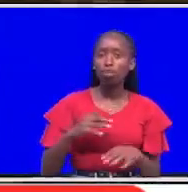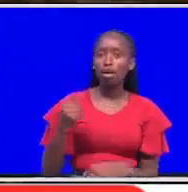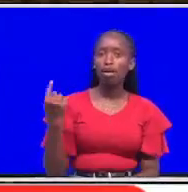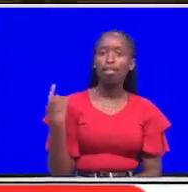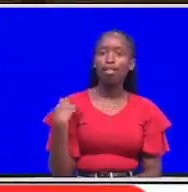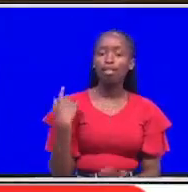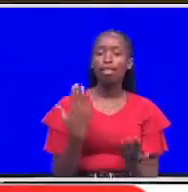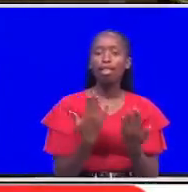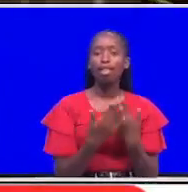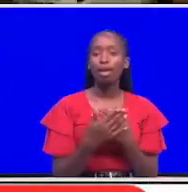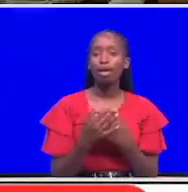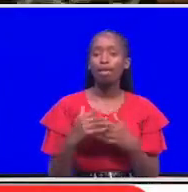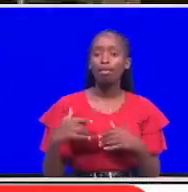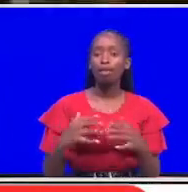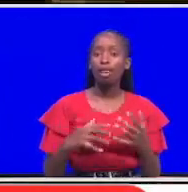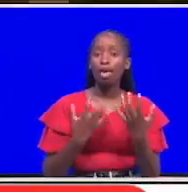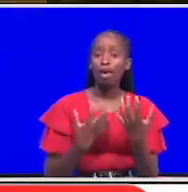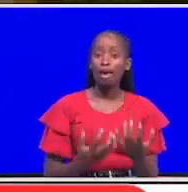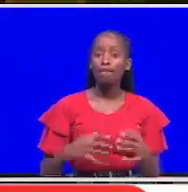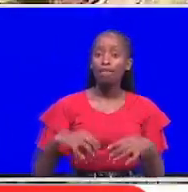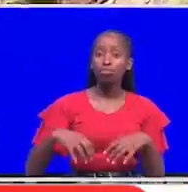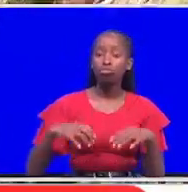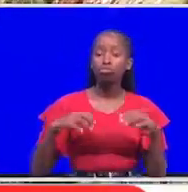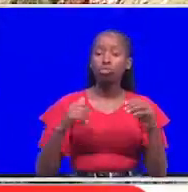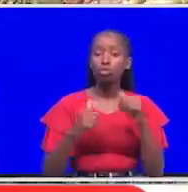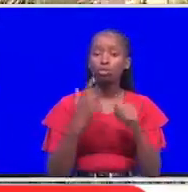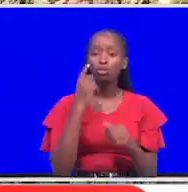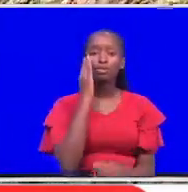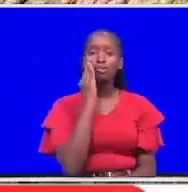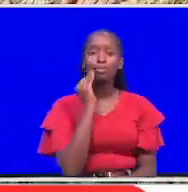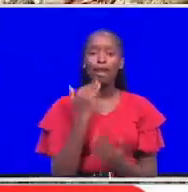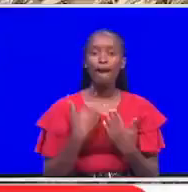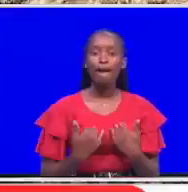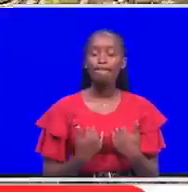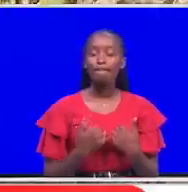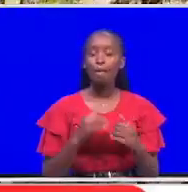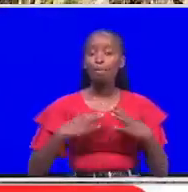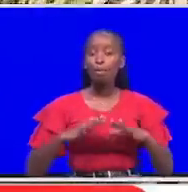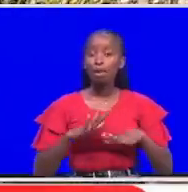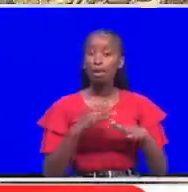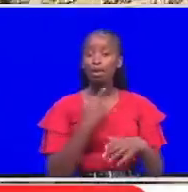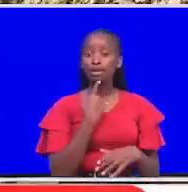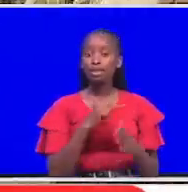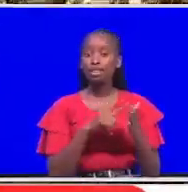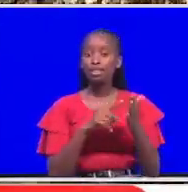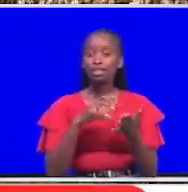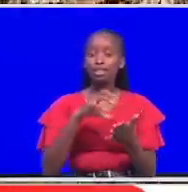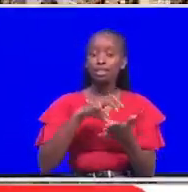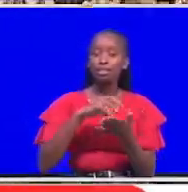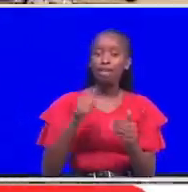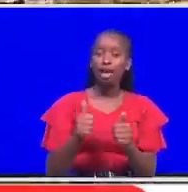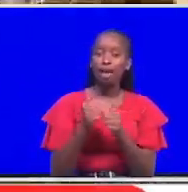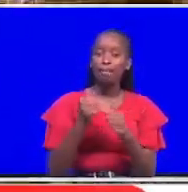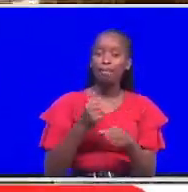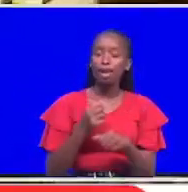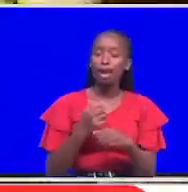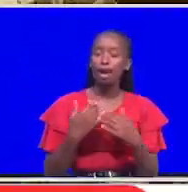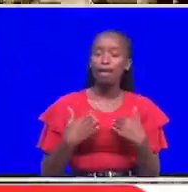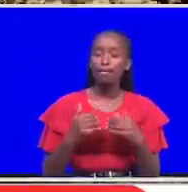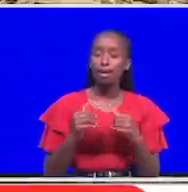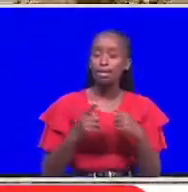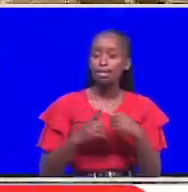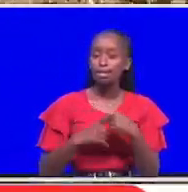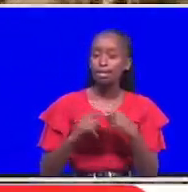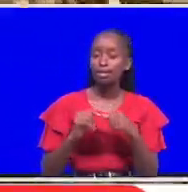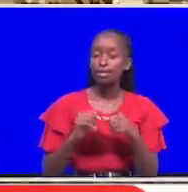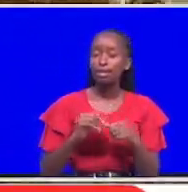kufuatia mvua kubwa iliyoshuhudiwa. Kulingana na wakazi hawa, kisa hiki kilitukia saa 12 jioni hapa